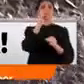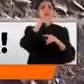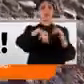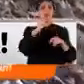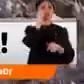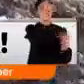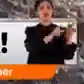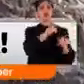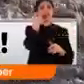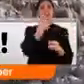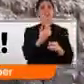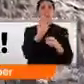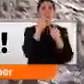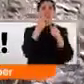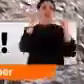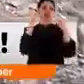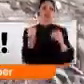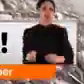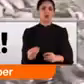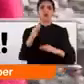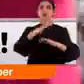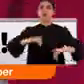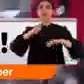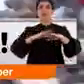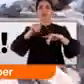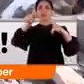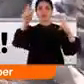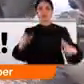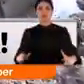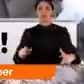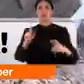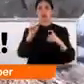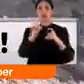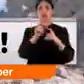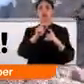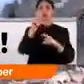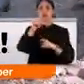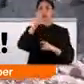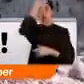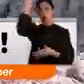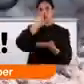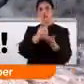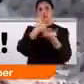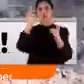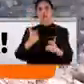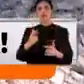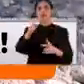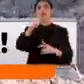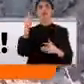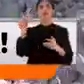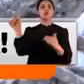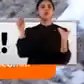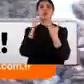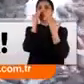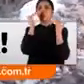işte o büyük yalanı da ortaya çıktı. Çünkü kazı yapılan bu yer Şenol Ünal'ın muhtarlık yaptığı bölgeye ait bir yer değildi.